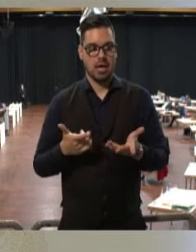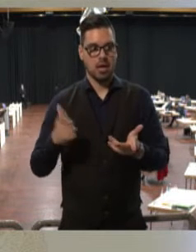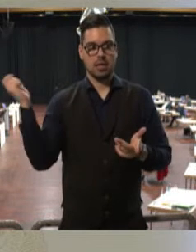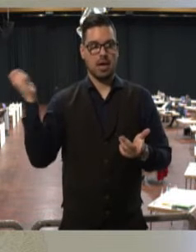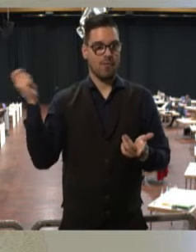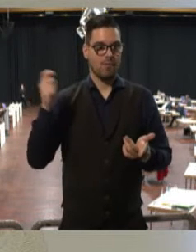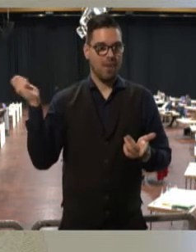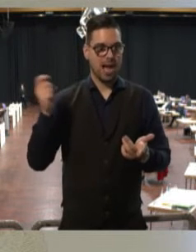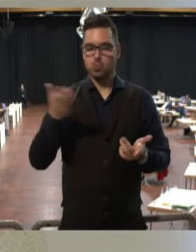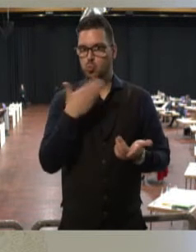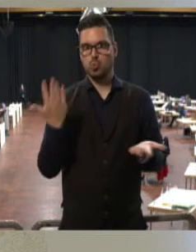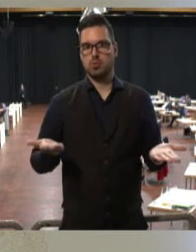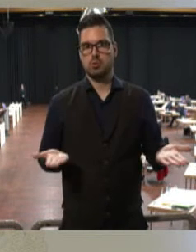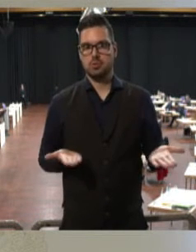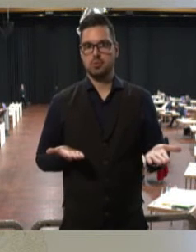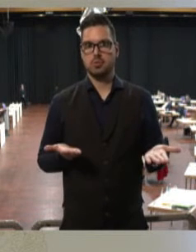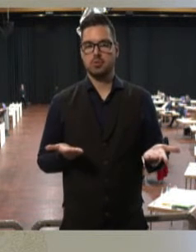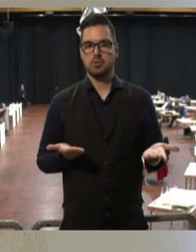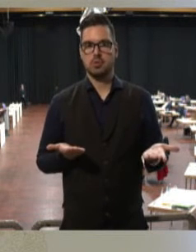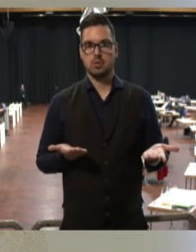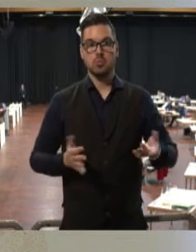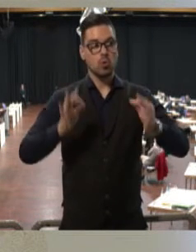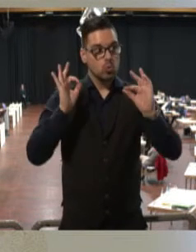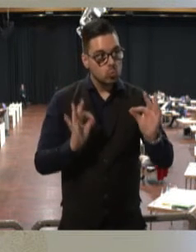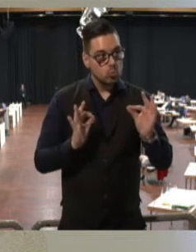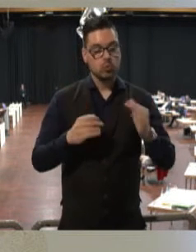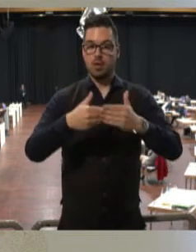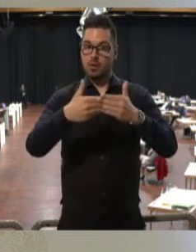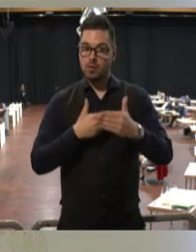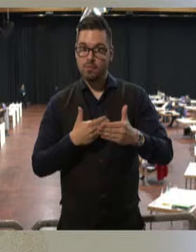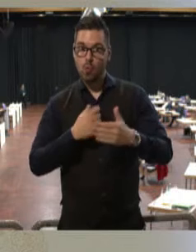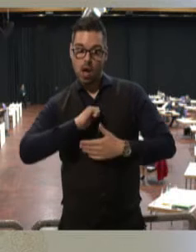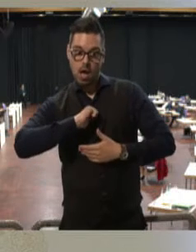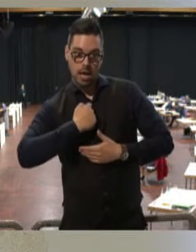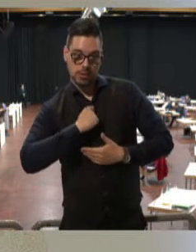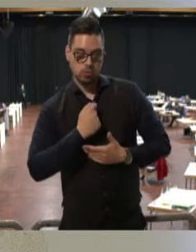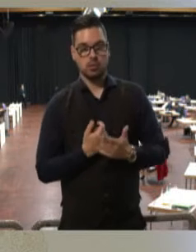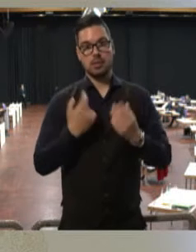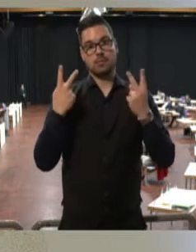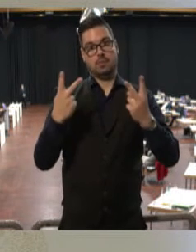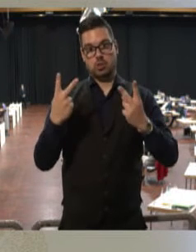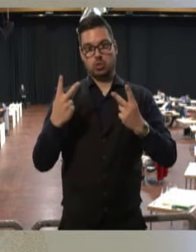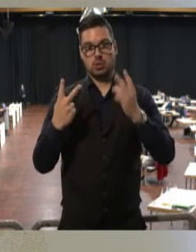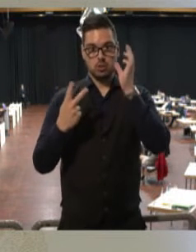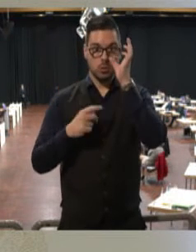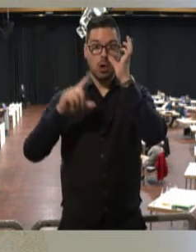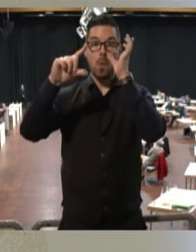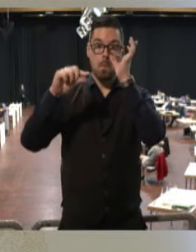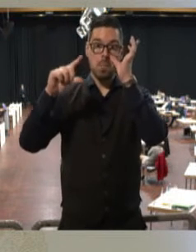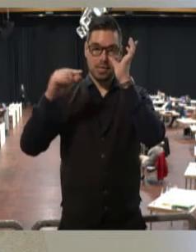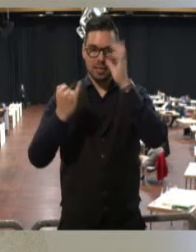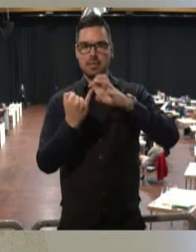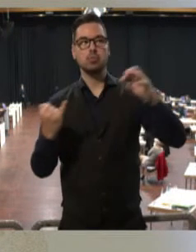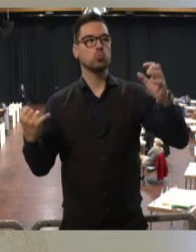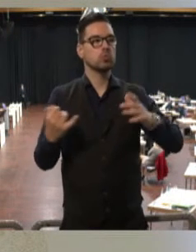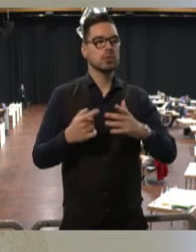gewarnt. Man muss sich auf solche Dinge, so gut es nur geht, einstellen. Und das ist auch viel billiger, als die Industrie und